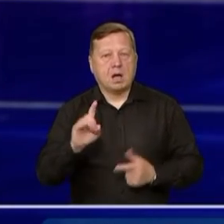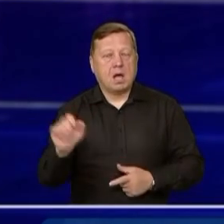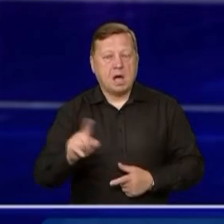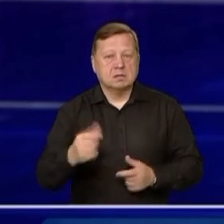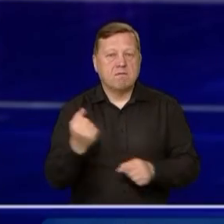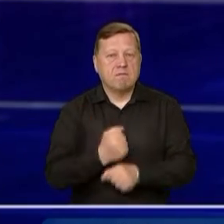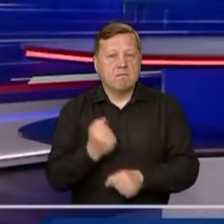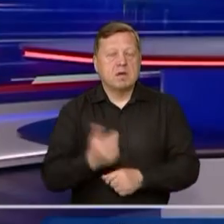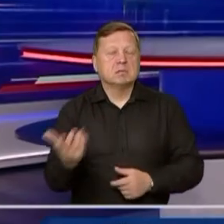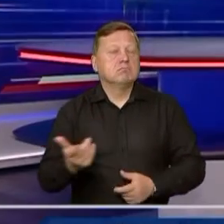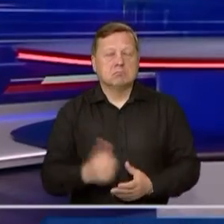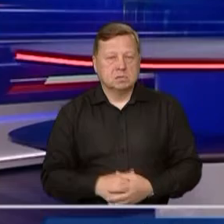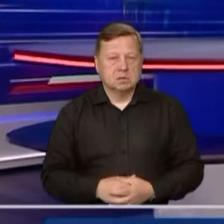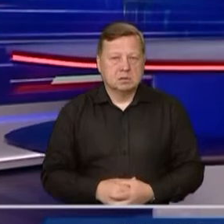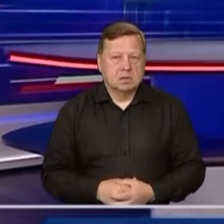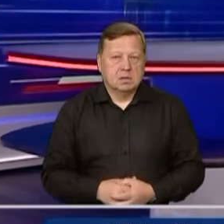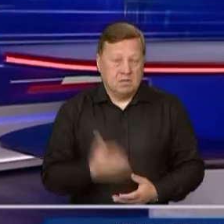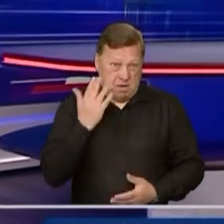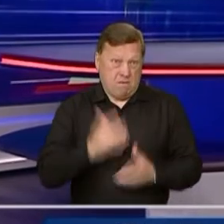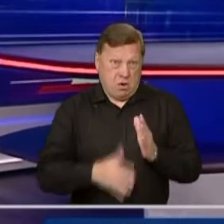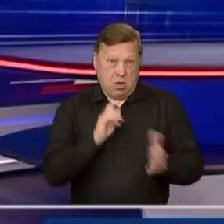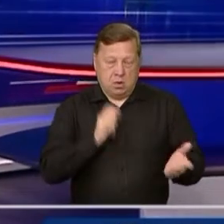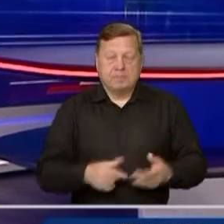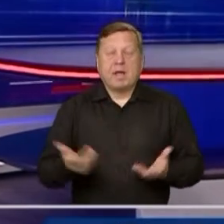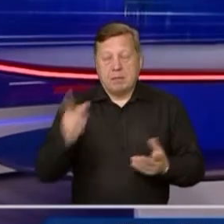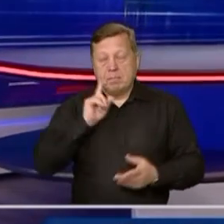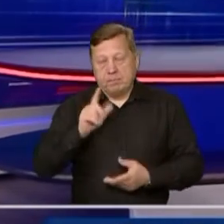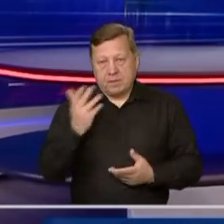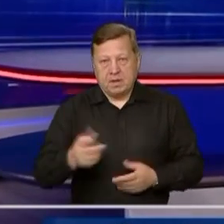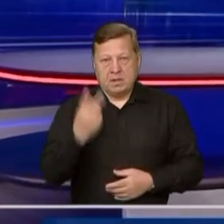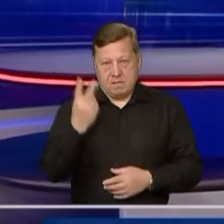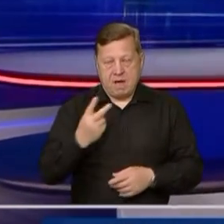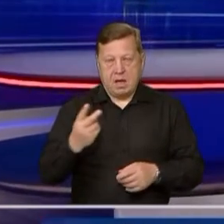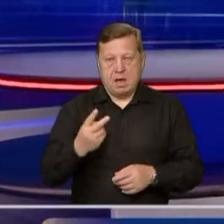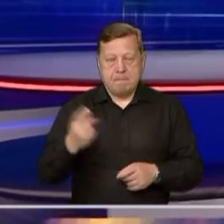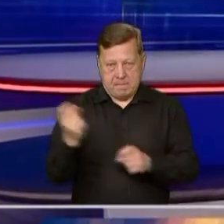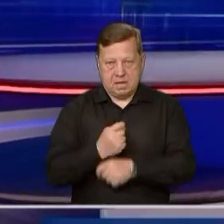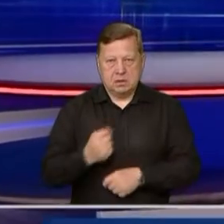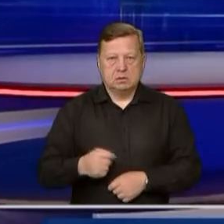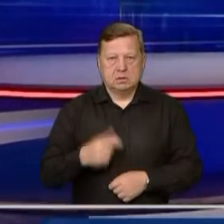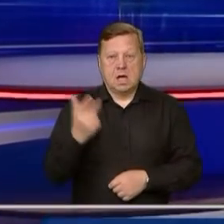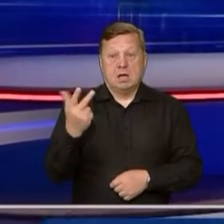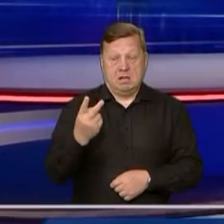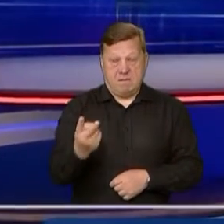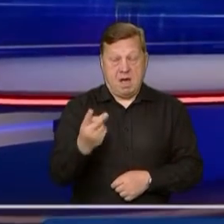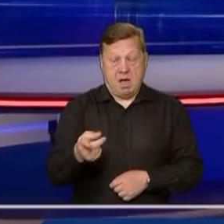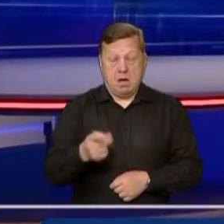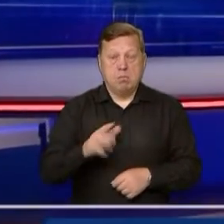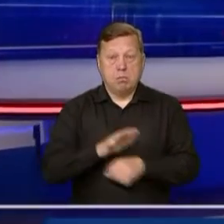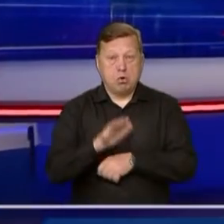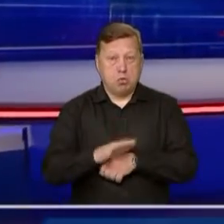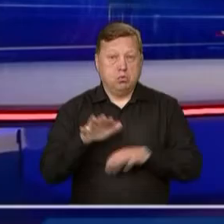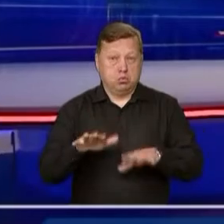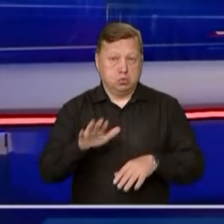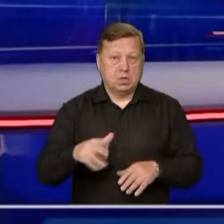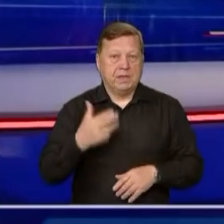bardzo ważne w kontekście wojny na Ukrainie, oczywiście, prawda? Że tak. Oczywiście, że tak. Są dwa kraje, dwa z trzech krajów są dużymi producentami